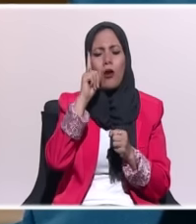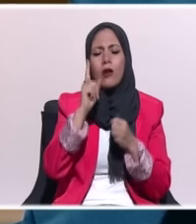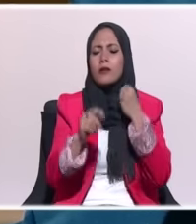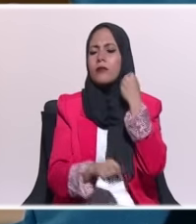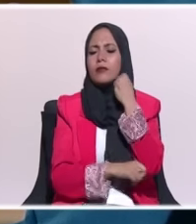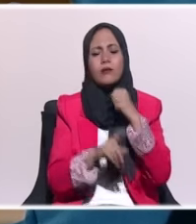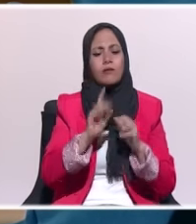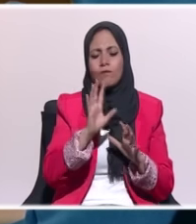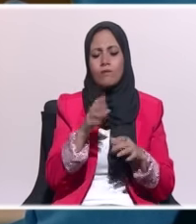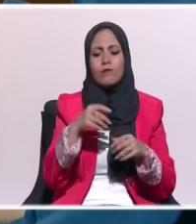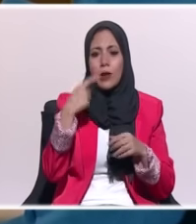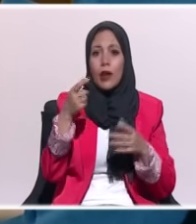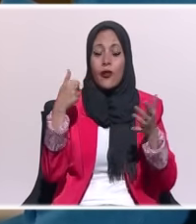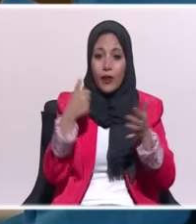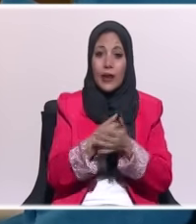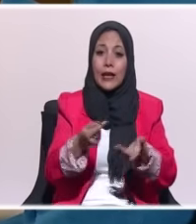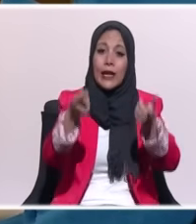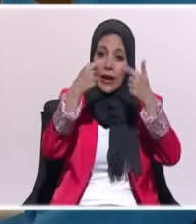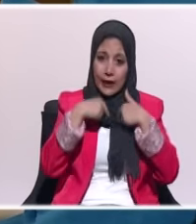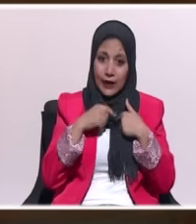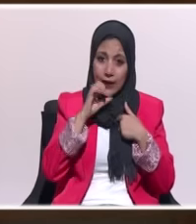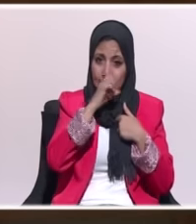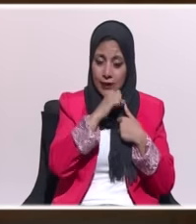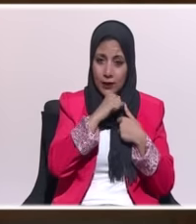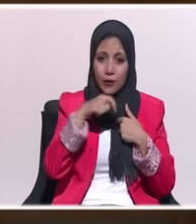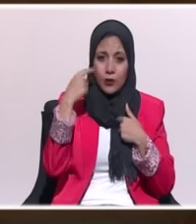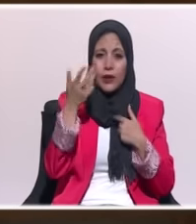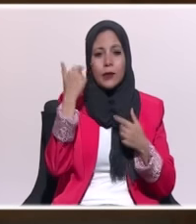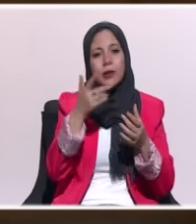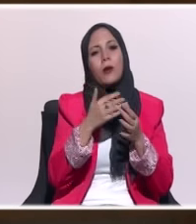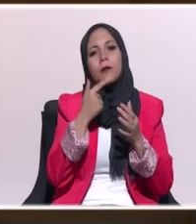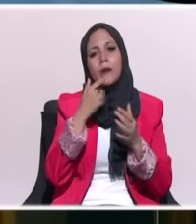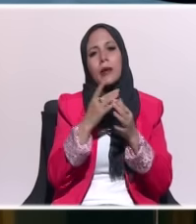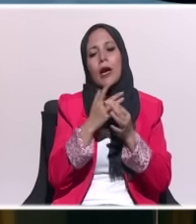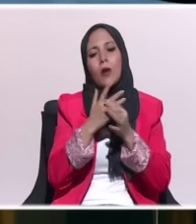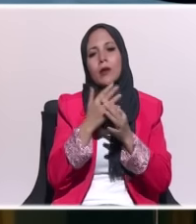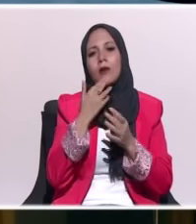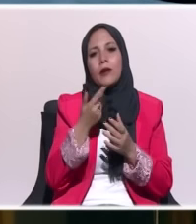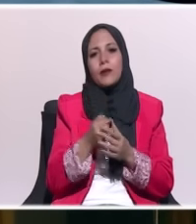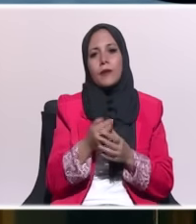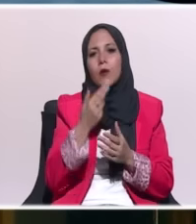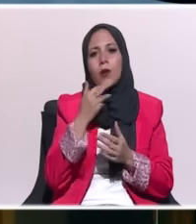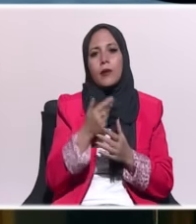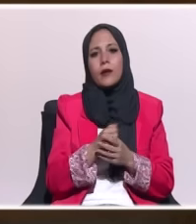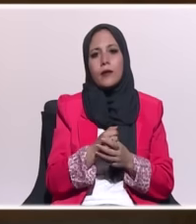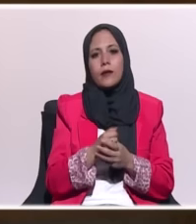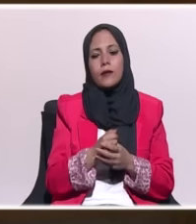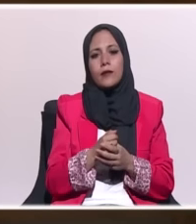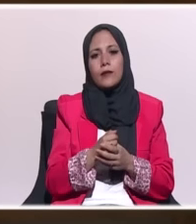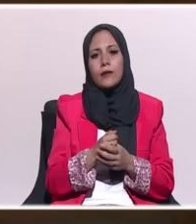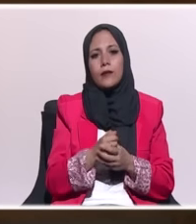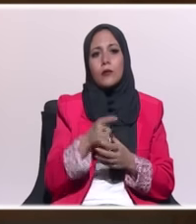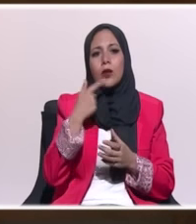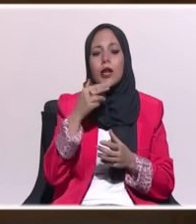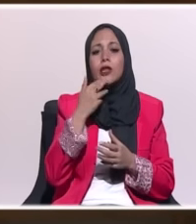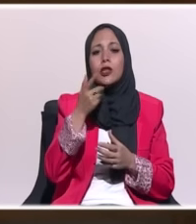يعني لغايه ما هي اللي اعترفت لي بلسانها انا كنت بكذب. انت متجوزه ايمان؟ معاها كلام. يعني انت